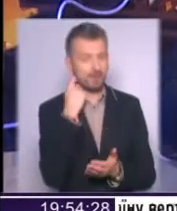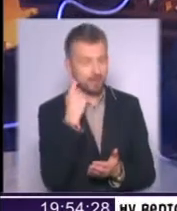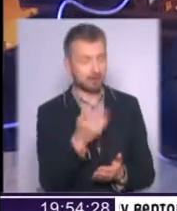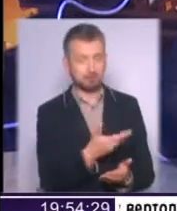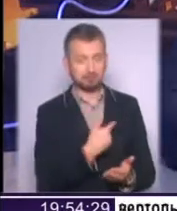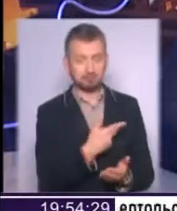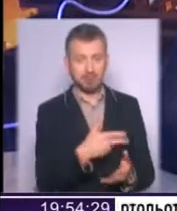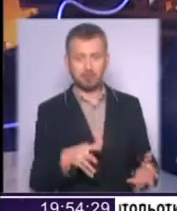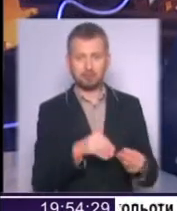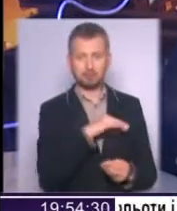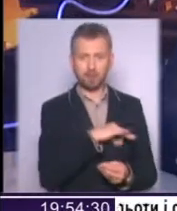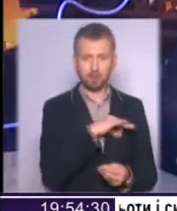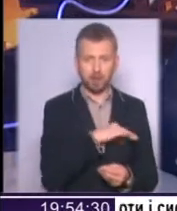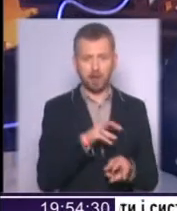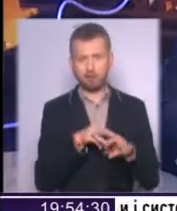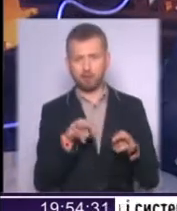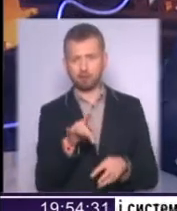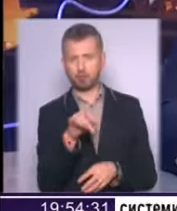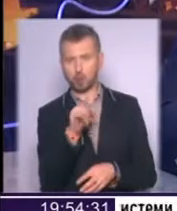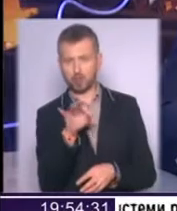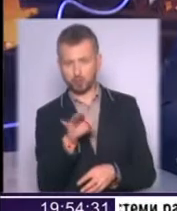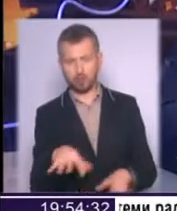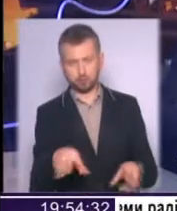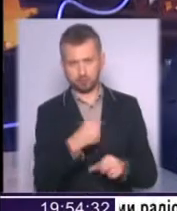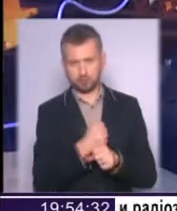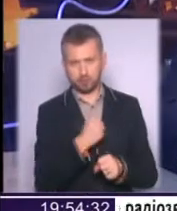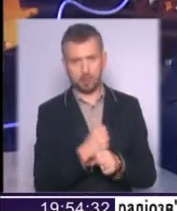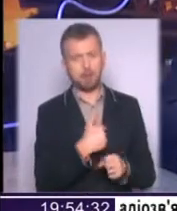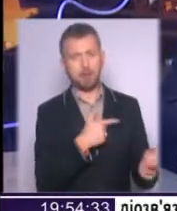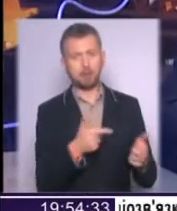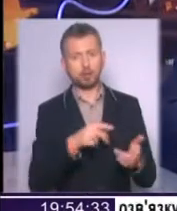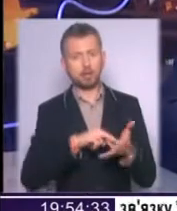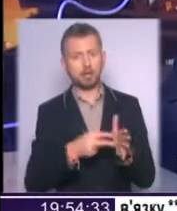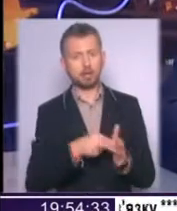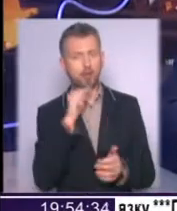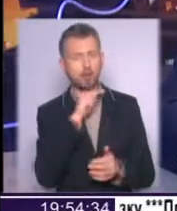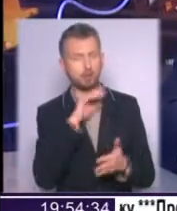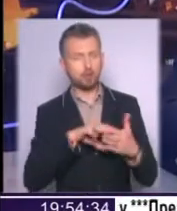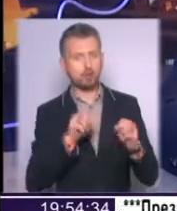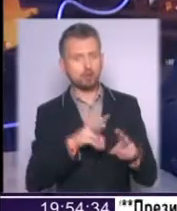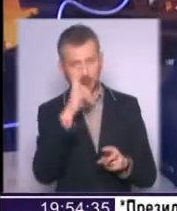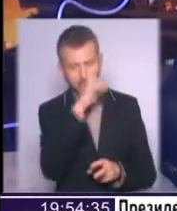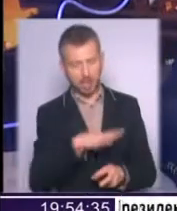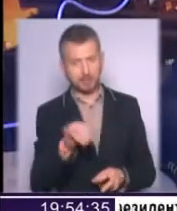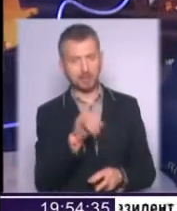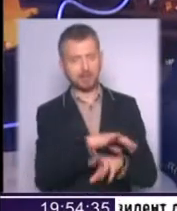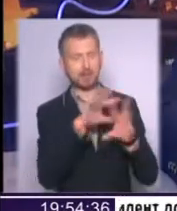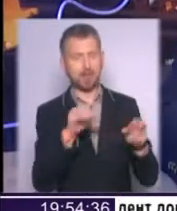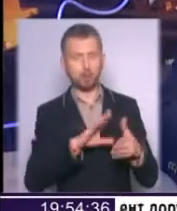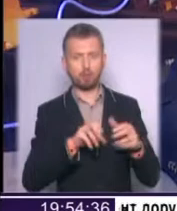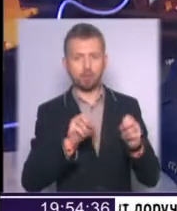з міністром Розенко. Третє, я підготував стратегію економічної безпеки країни і загальної